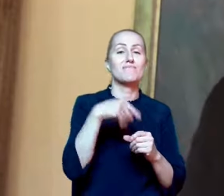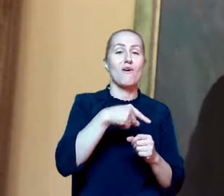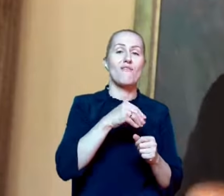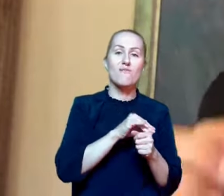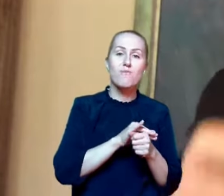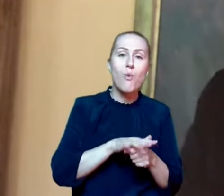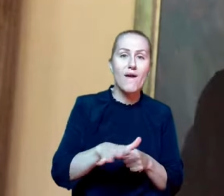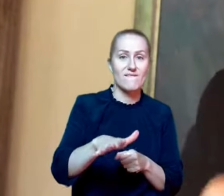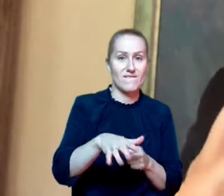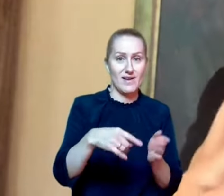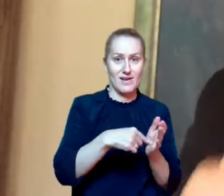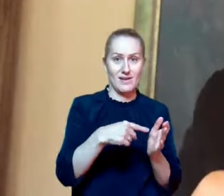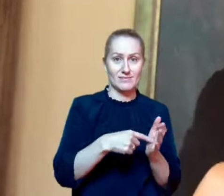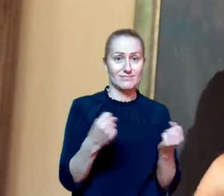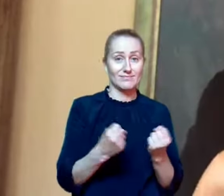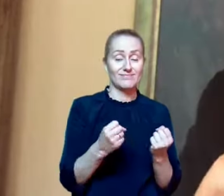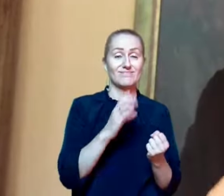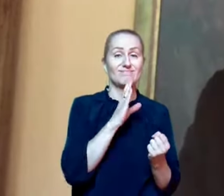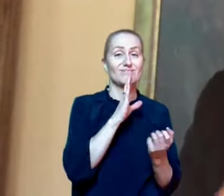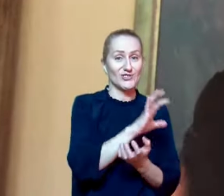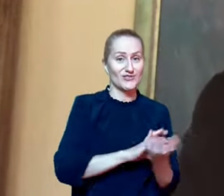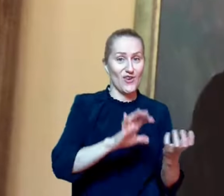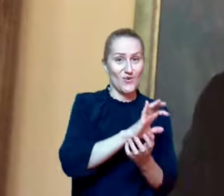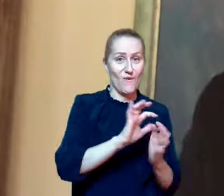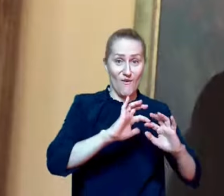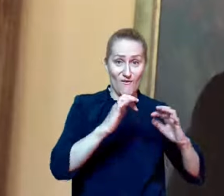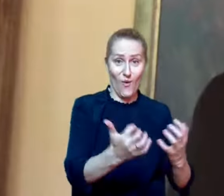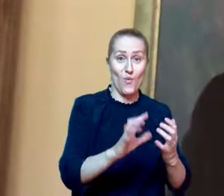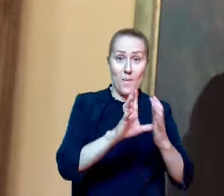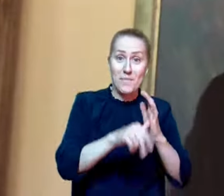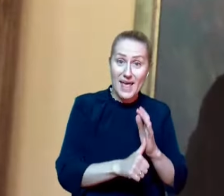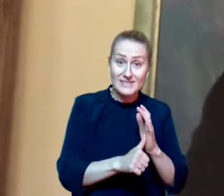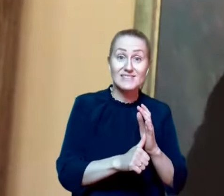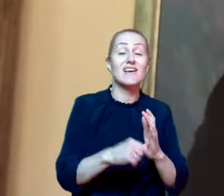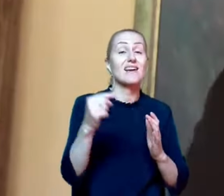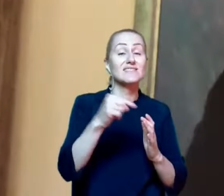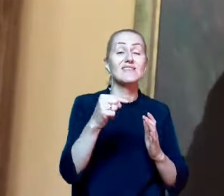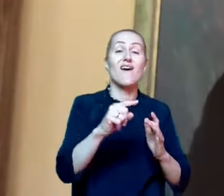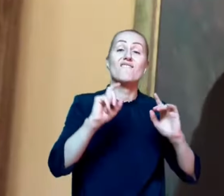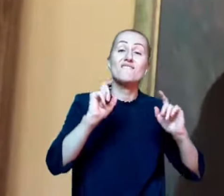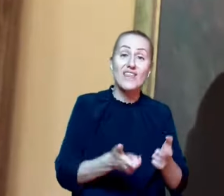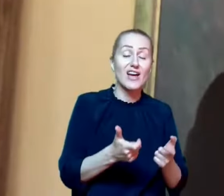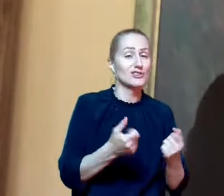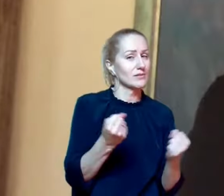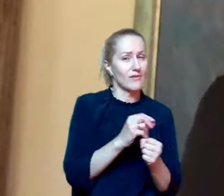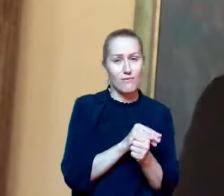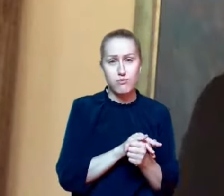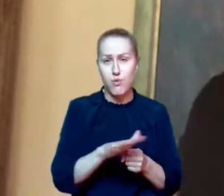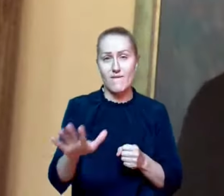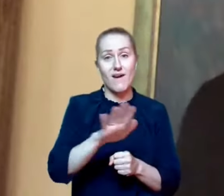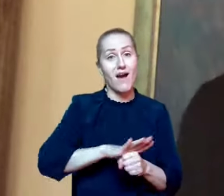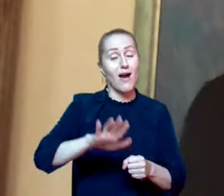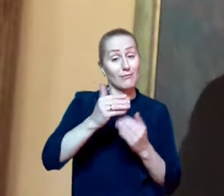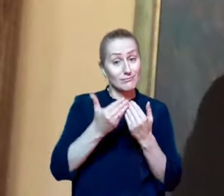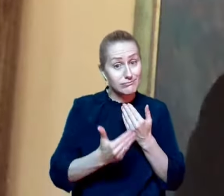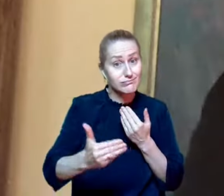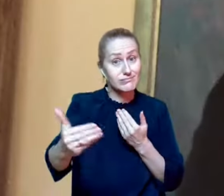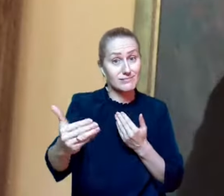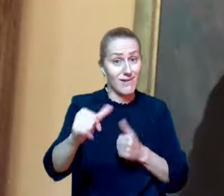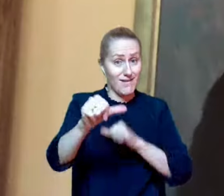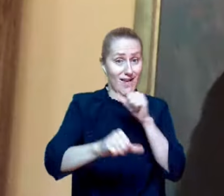takie wydarzenia jak Światowe Forum Miejskie mają na to, co będzie działo się w